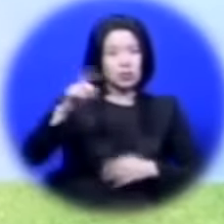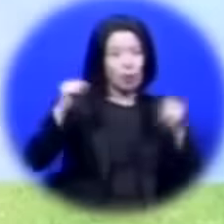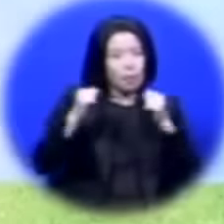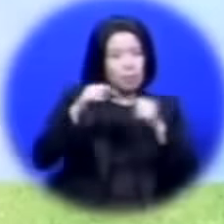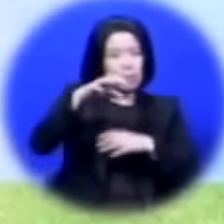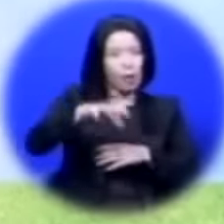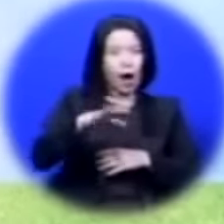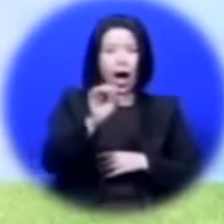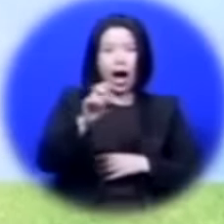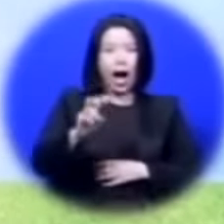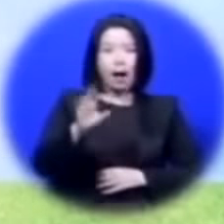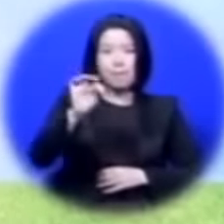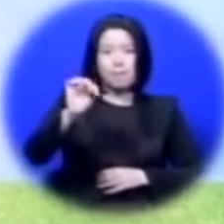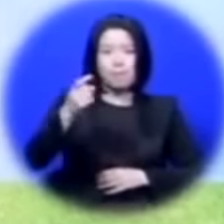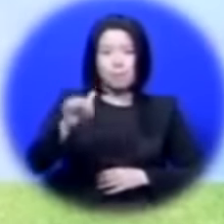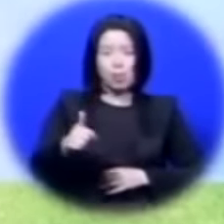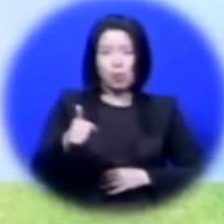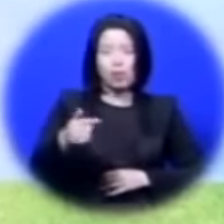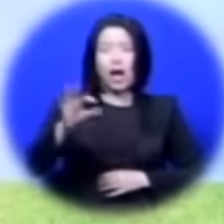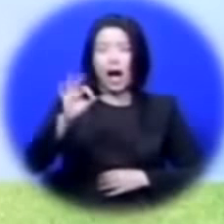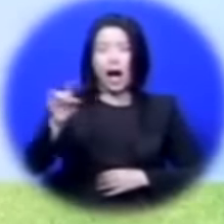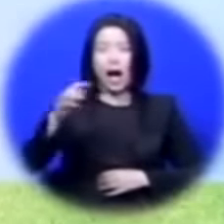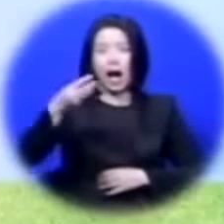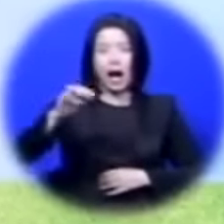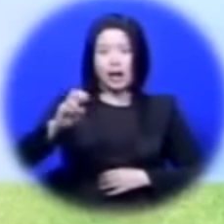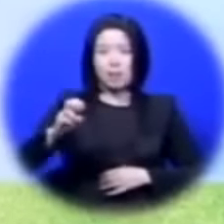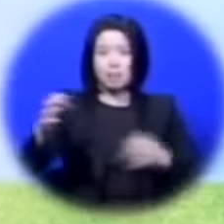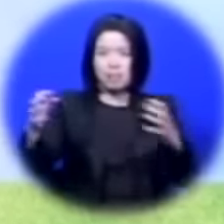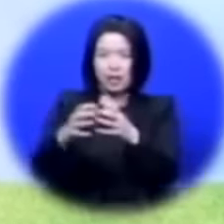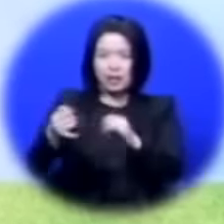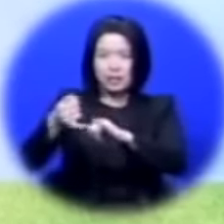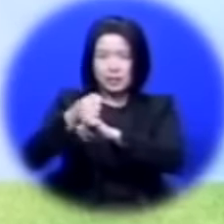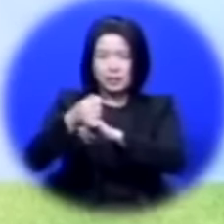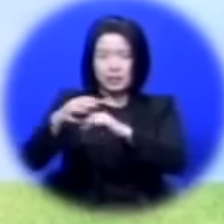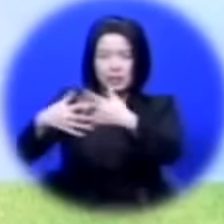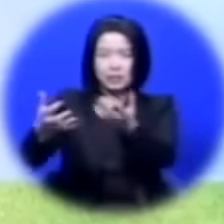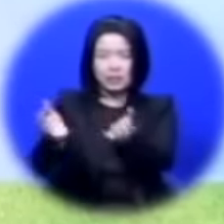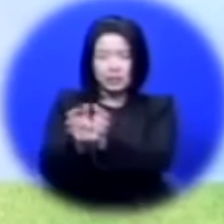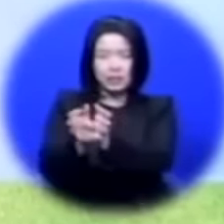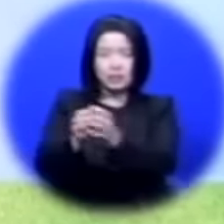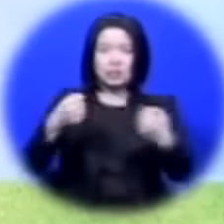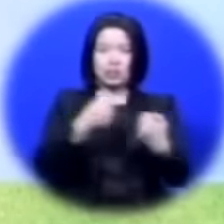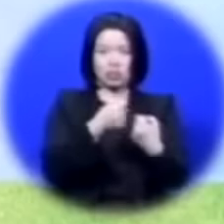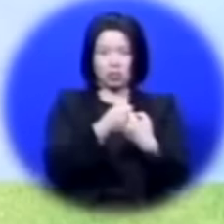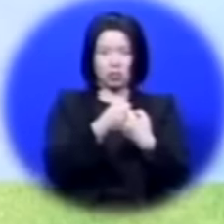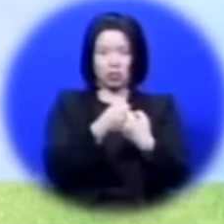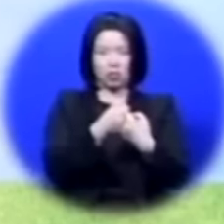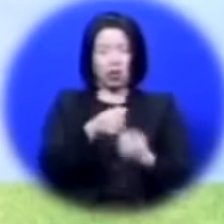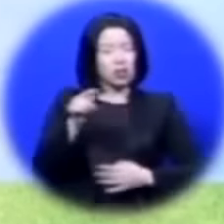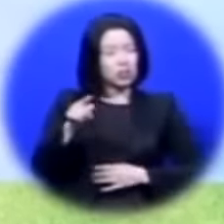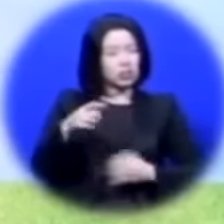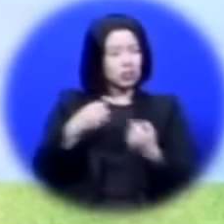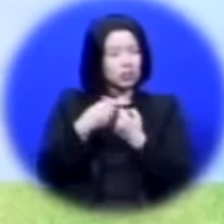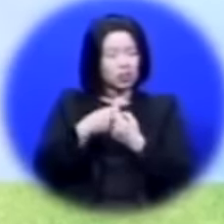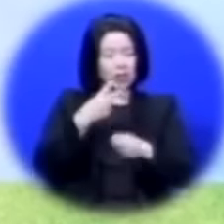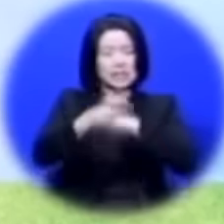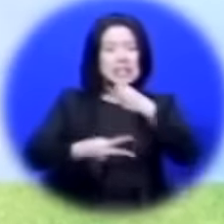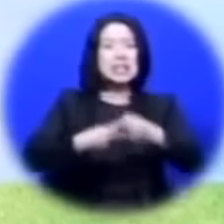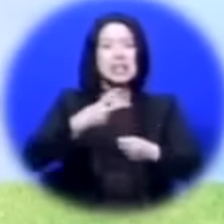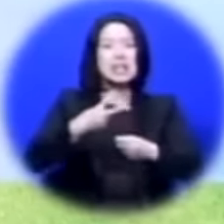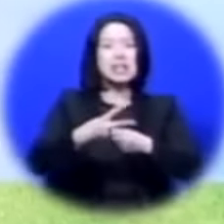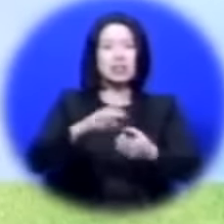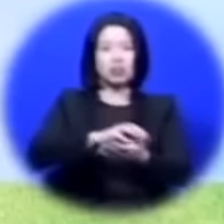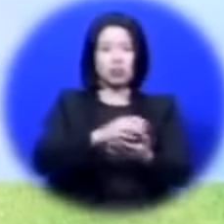몽과 아람 동맹군과 전쟁이었습니다 대략 한 2년 가까이가 걸렸습니다 그러니